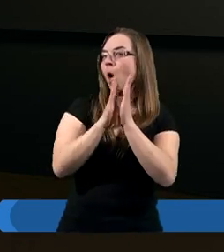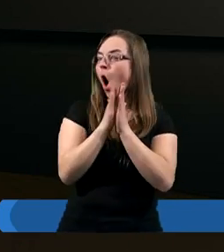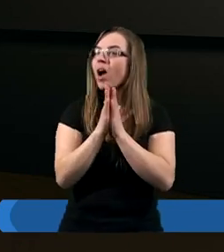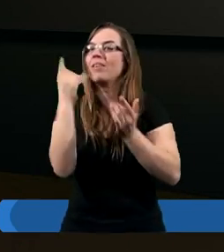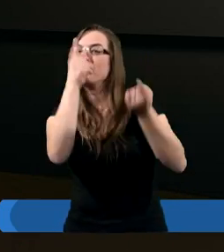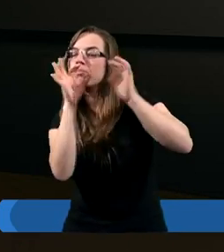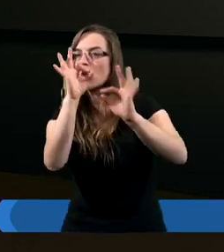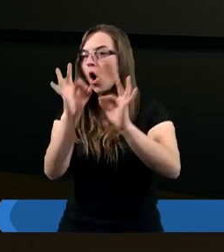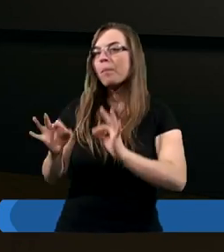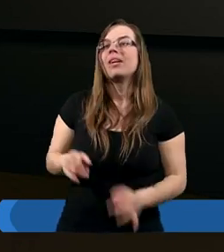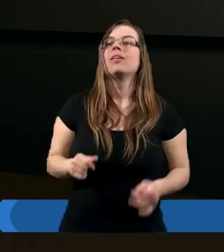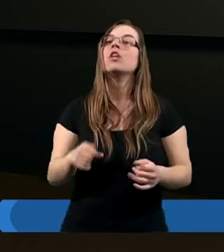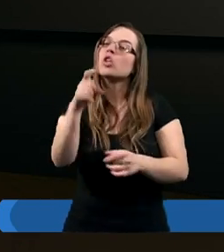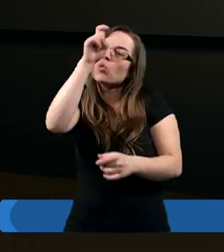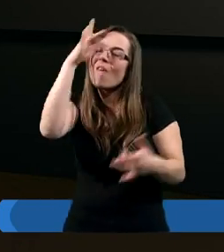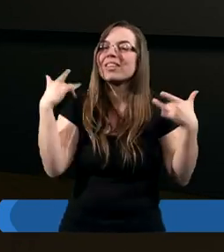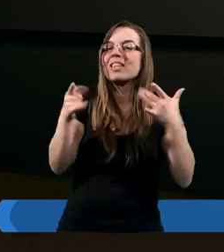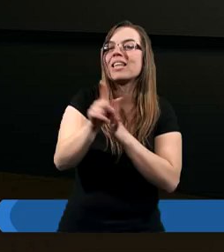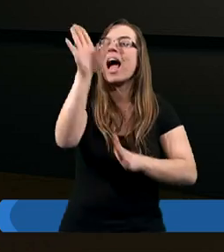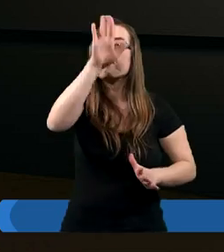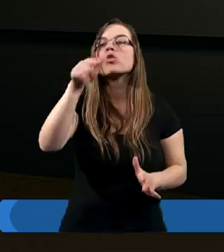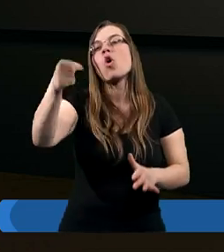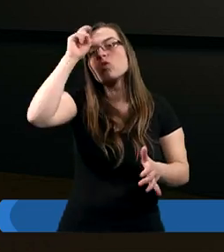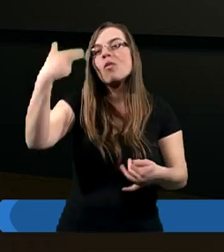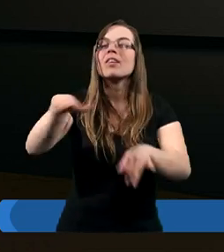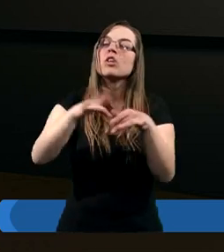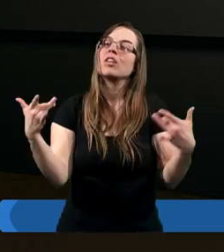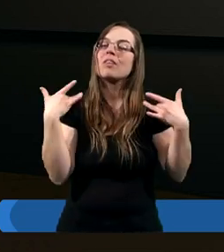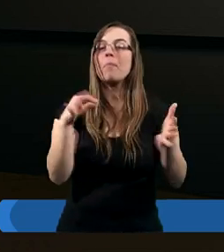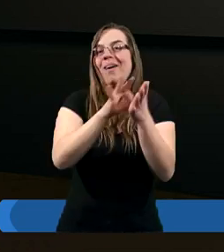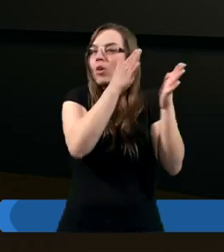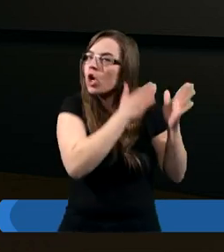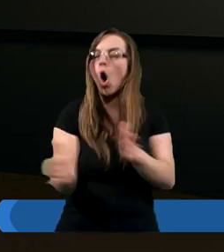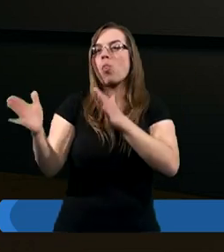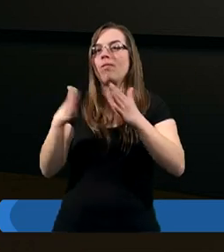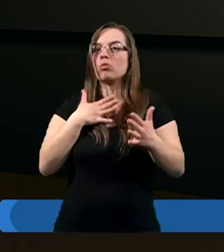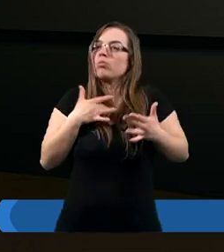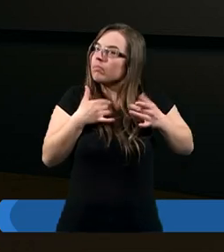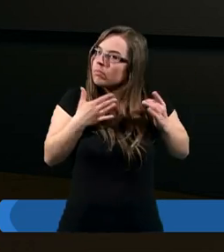więc zobaczmy, człowiek żyjący dla Boga to człowiek, który żyje w pewnej gotowości,